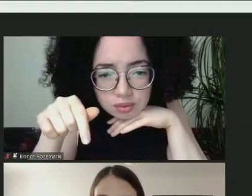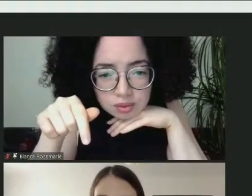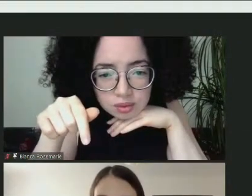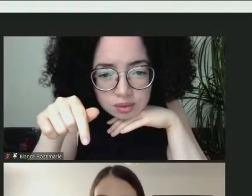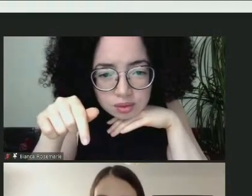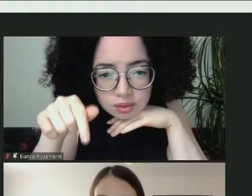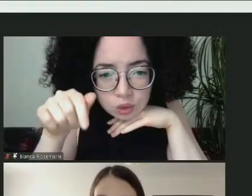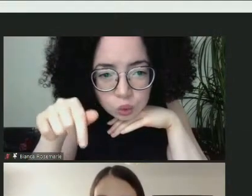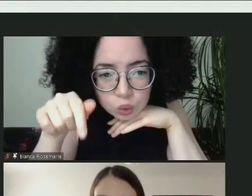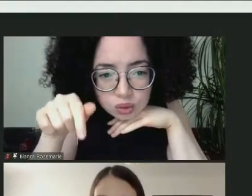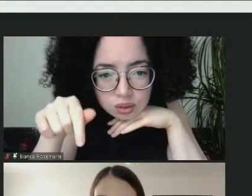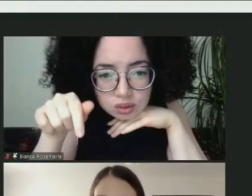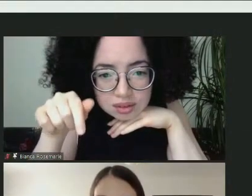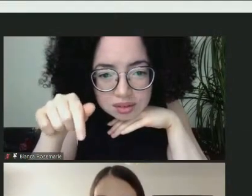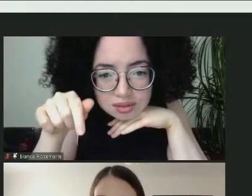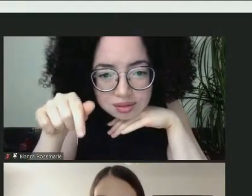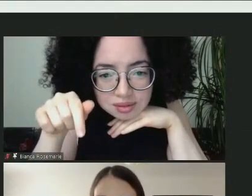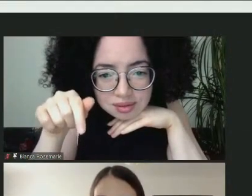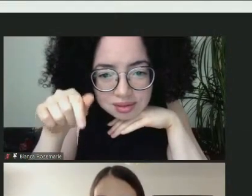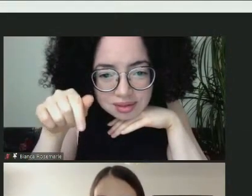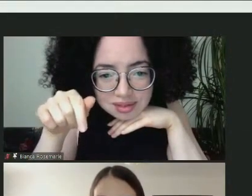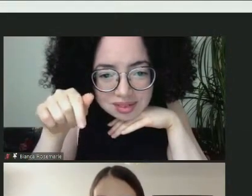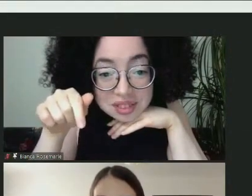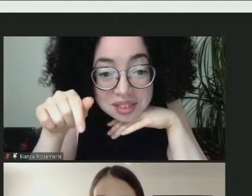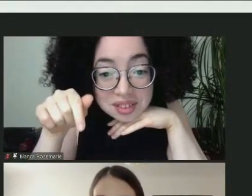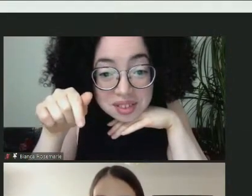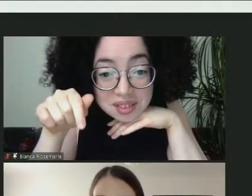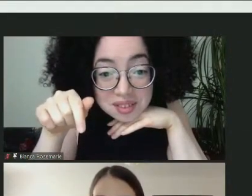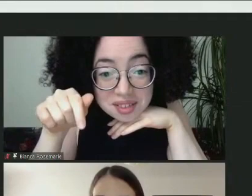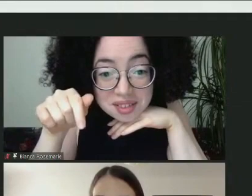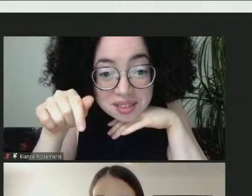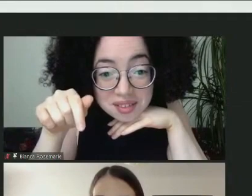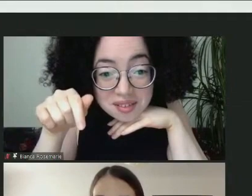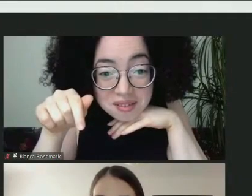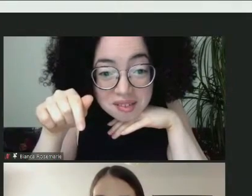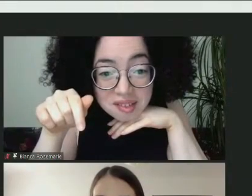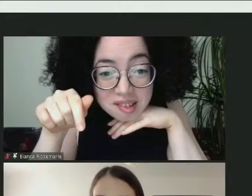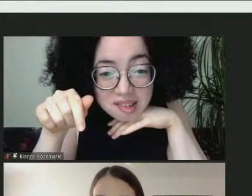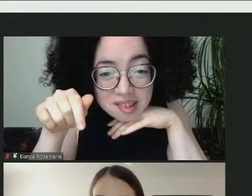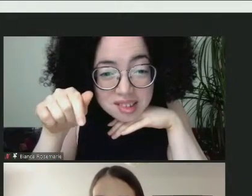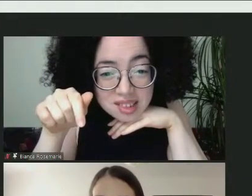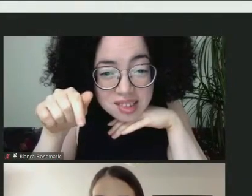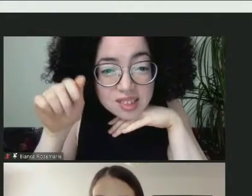Und runter, runter, runter. Noch weiter runter.